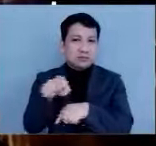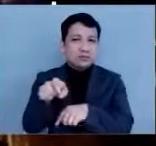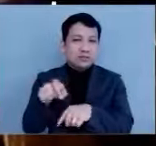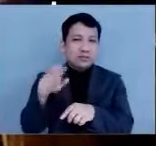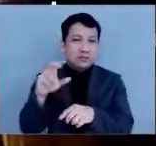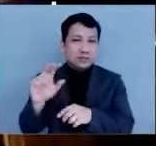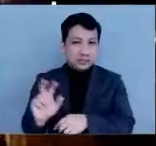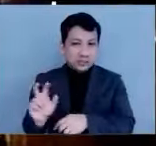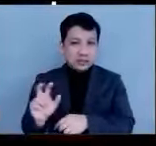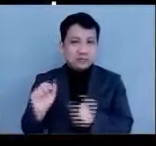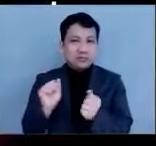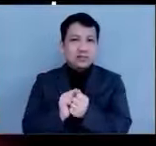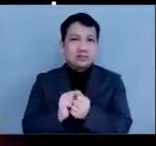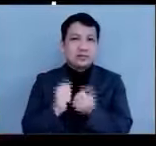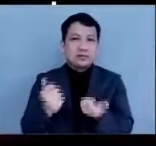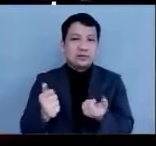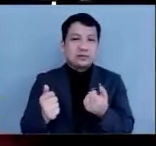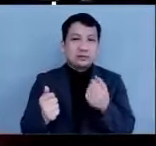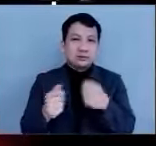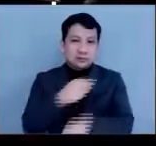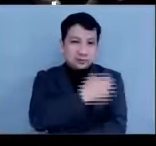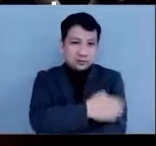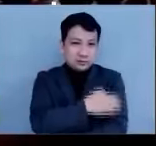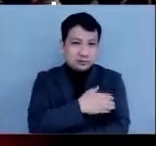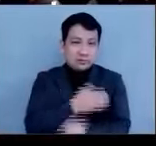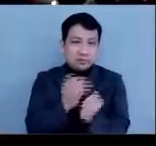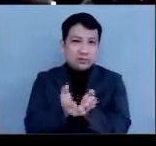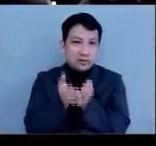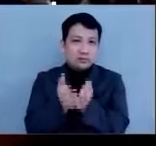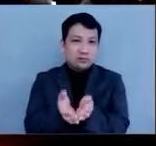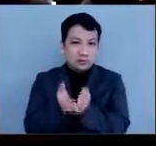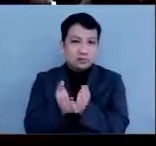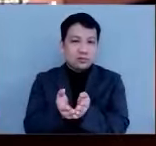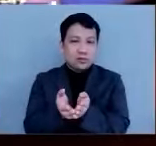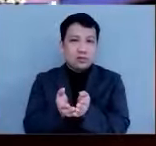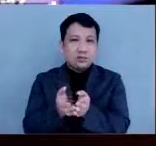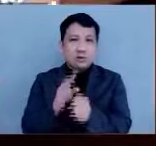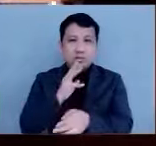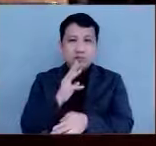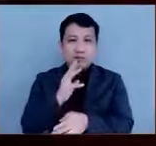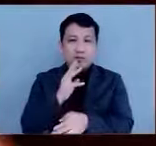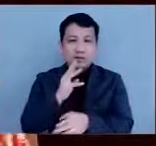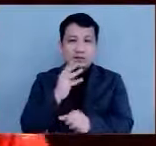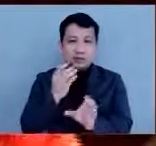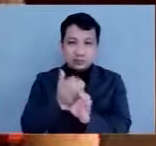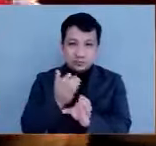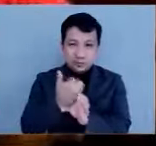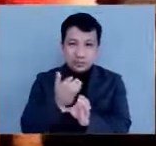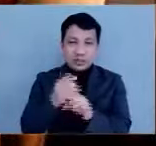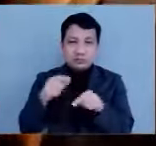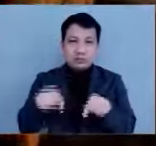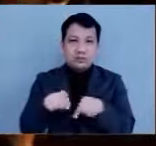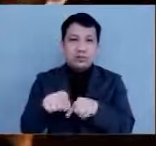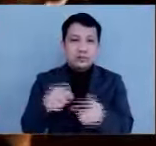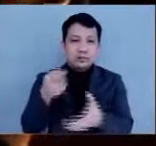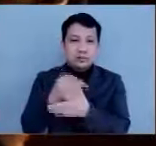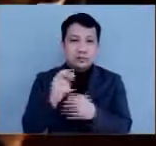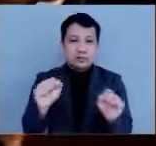naming stranded ang Philippine Red Cross na may dalang mga rubber boat at amphibious vehicle na gagamitin sa rescue operations. Nagbabalita mula sa